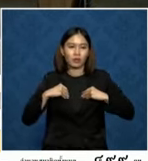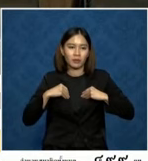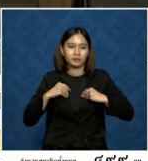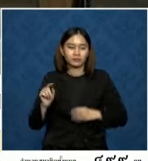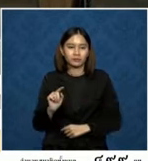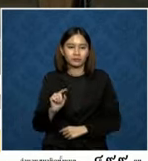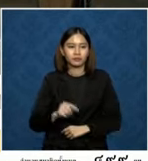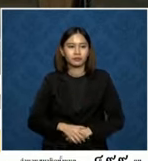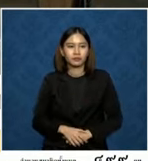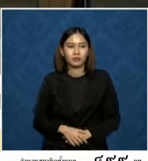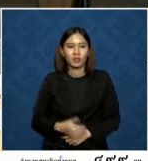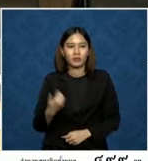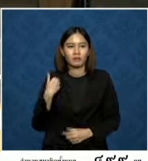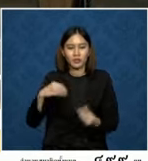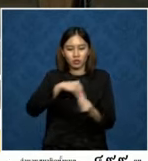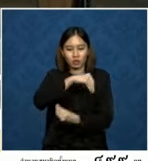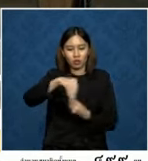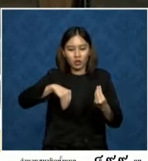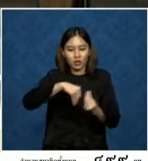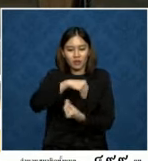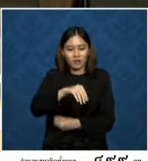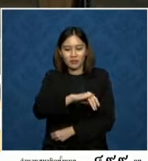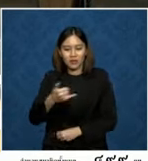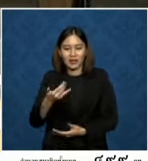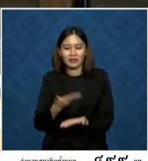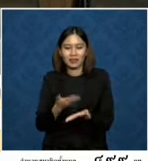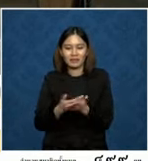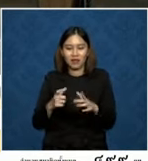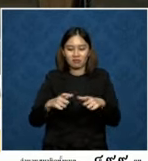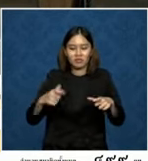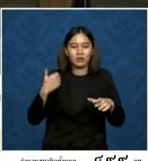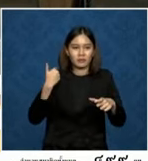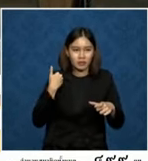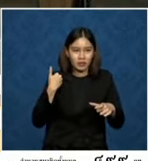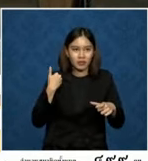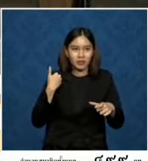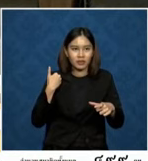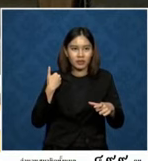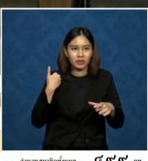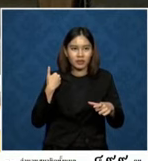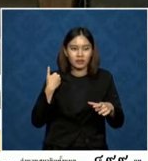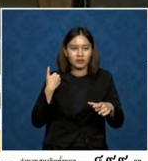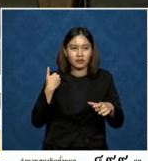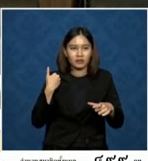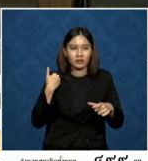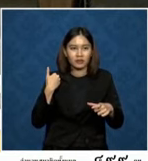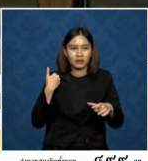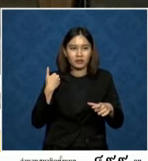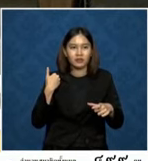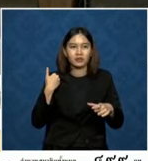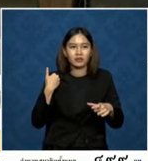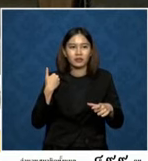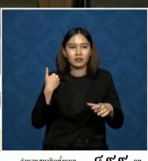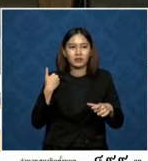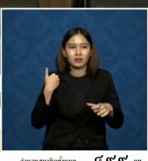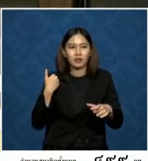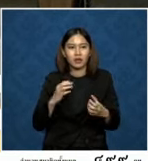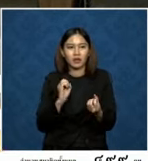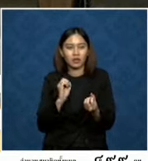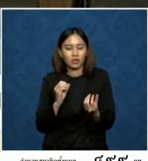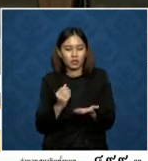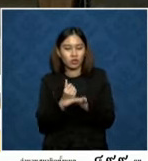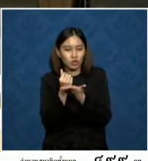ครับว่ามีธุรกิจรายย่อยจำนวนมากที่ใช้เช็คและเป็นการใช้เช็คที่ทำให้เกิดการสภา